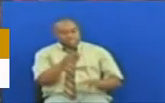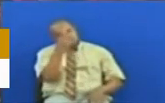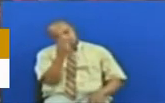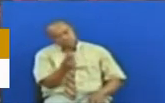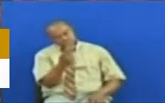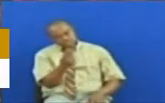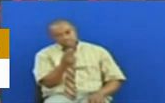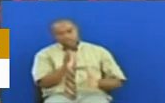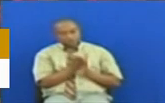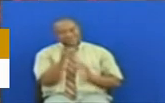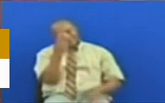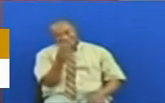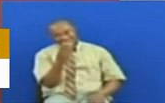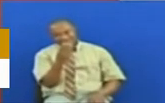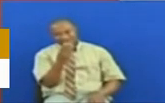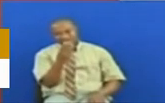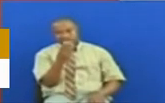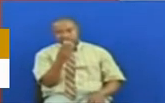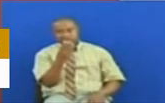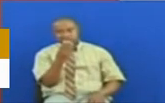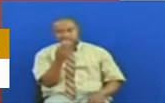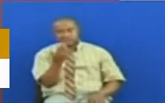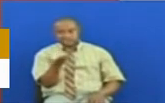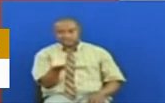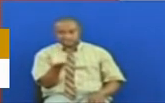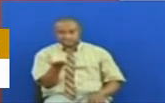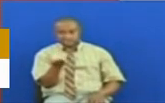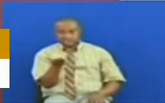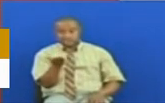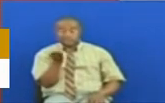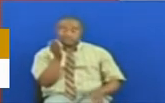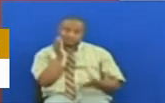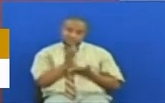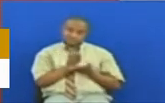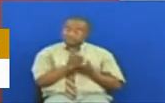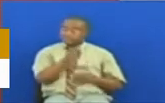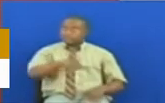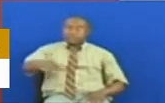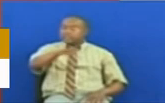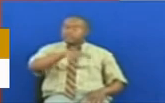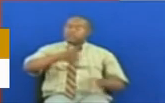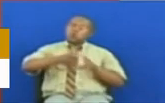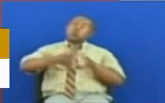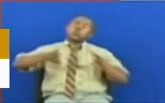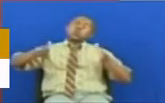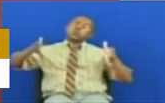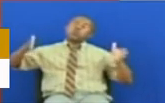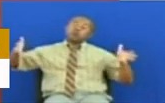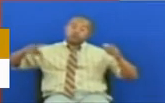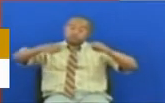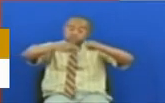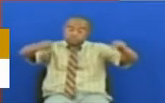kuu, meli tatu, unakwenda kwenye uwanja ambao ukubwa wake ni square